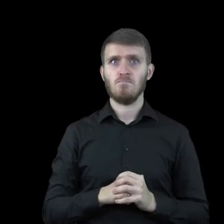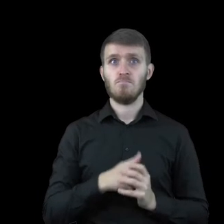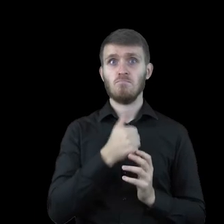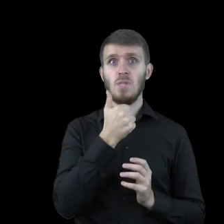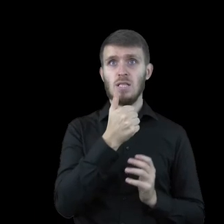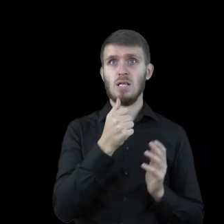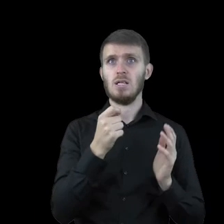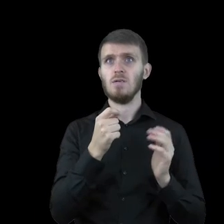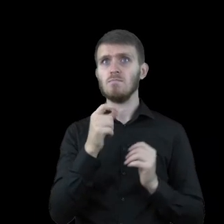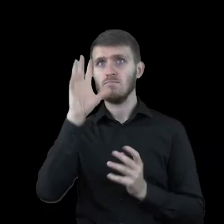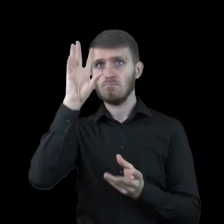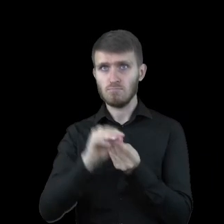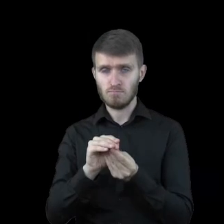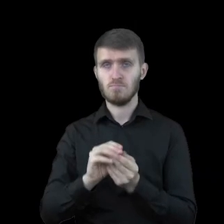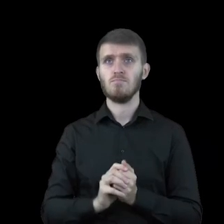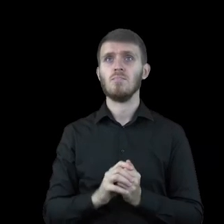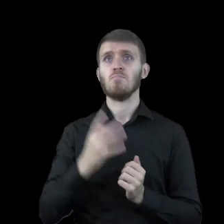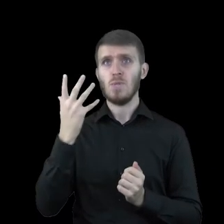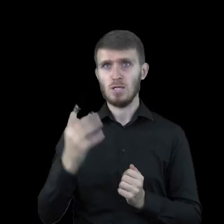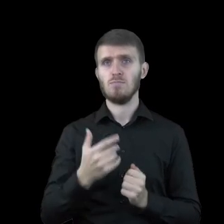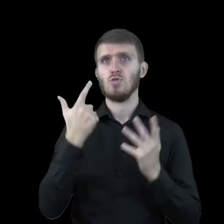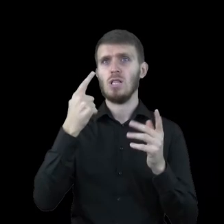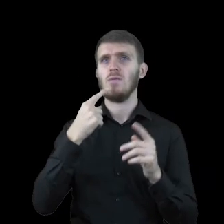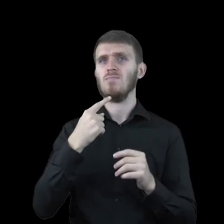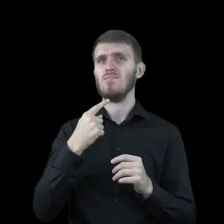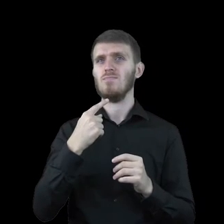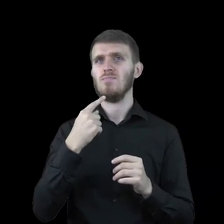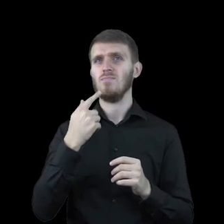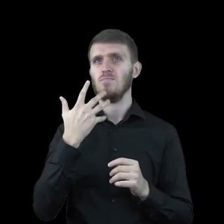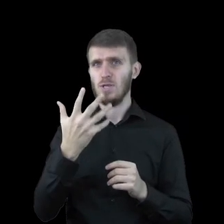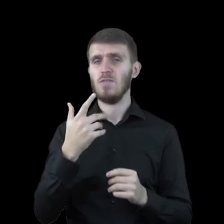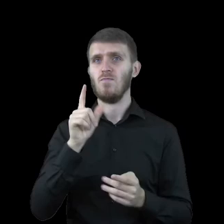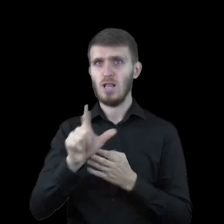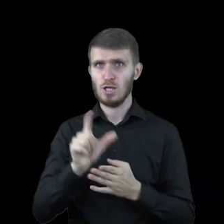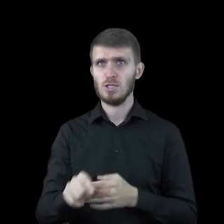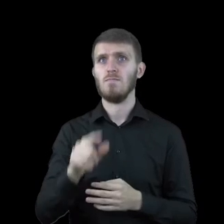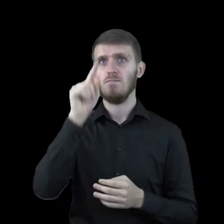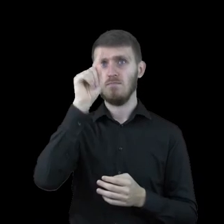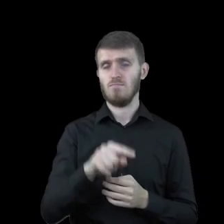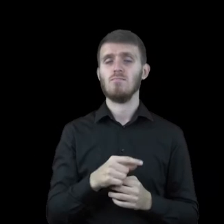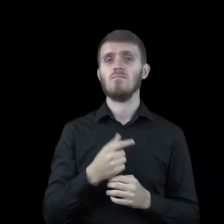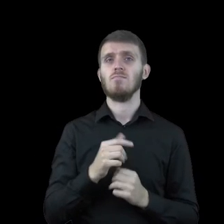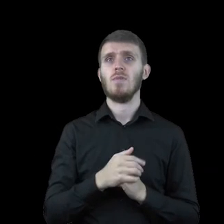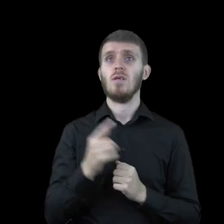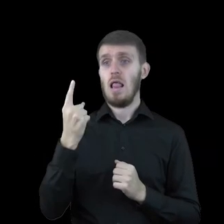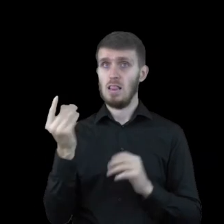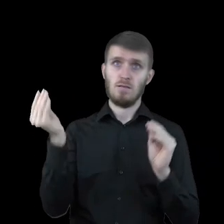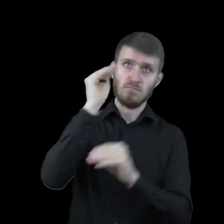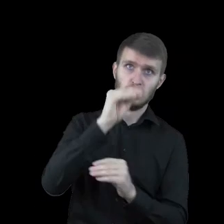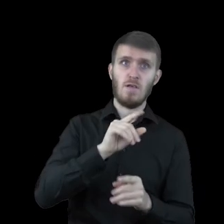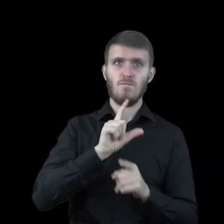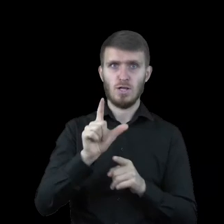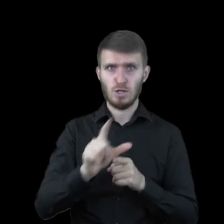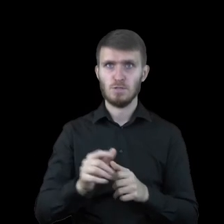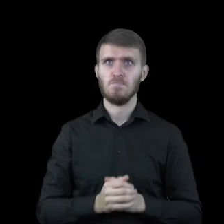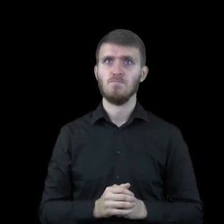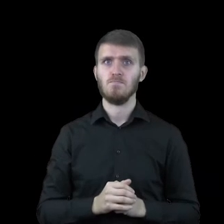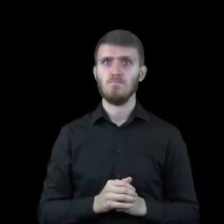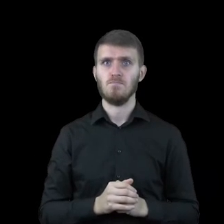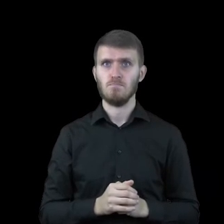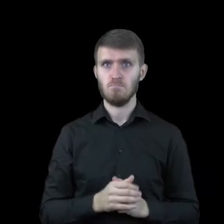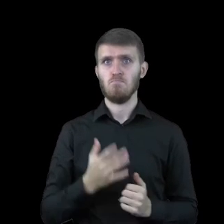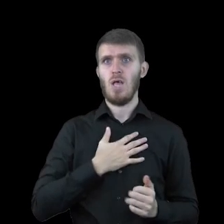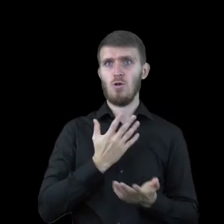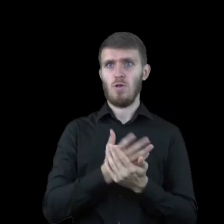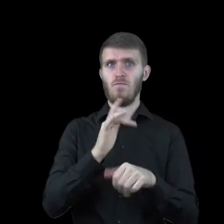to mamy 10. I dodajemy 5. To jest 12. 1 przechodzi. Tutaj jest 2.